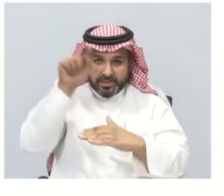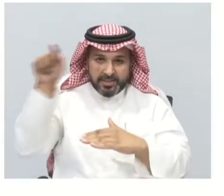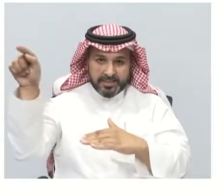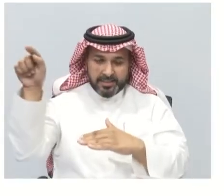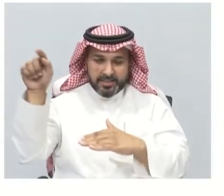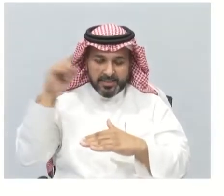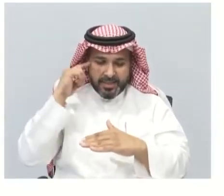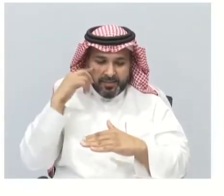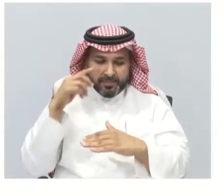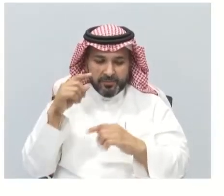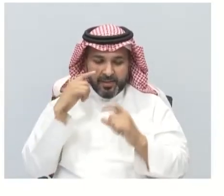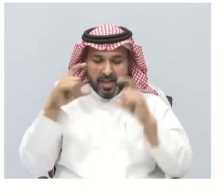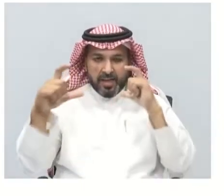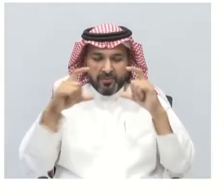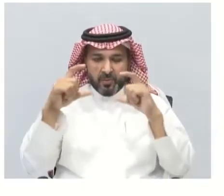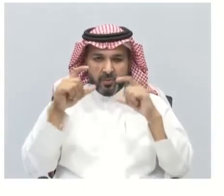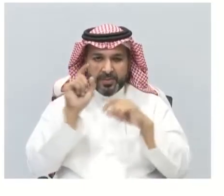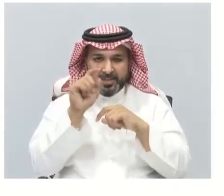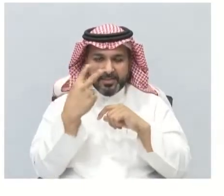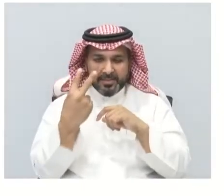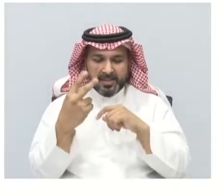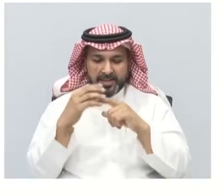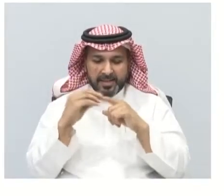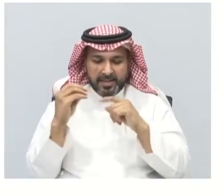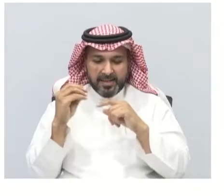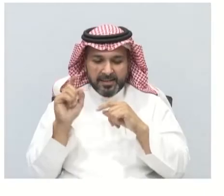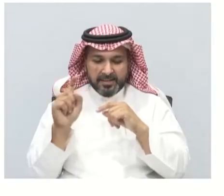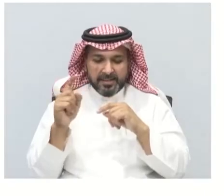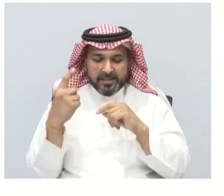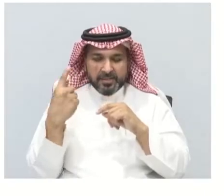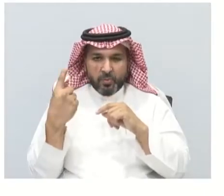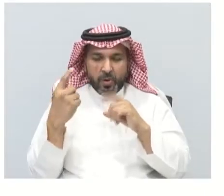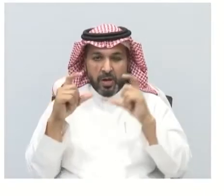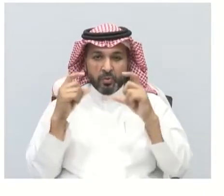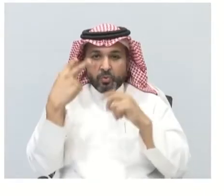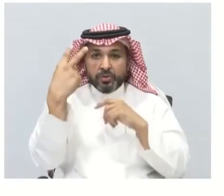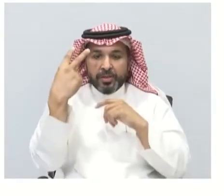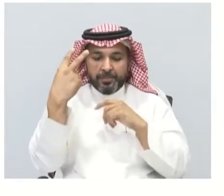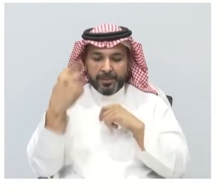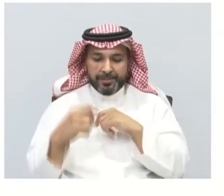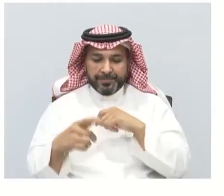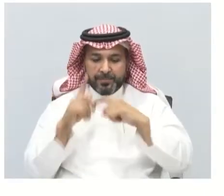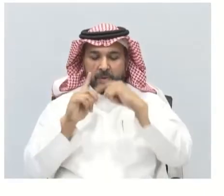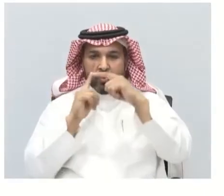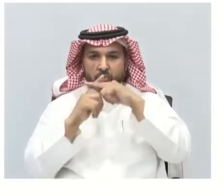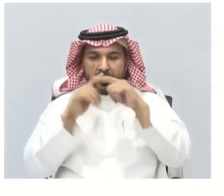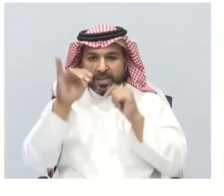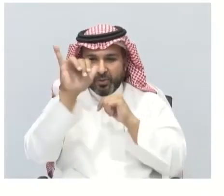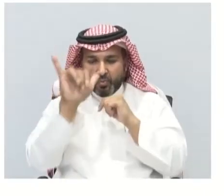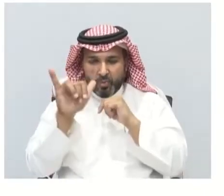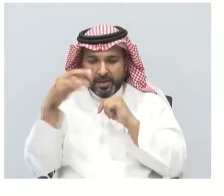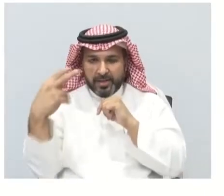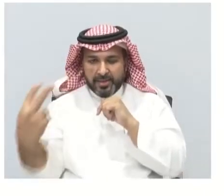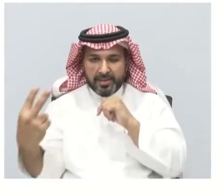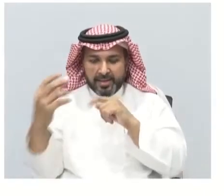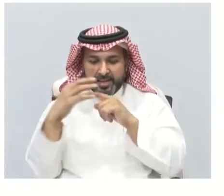اكس واح الكل تربيع زائد واي ا ناقص واي واح الكل تربيع وتشوفون هنا الاكس واحد وهذه الواي واحد وهنا اكس